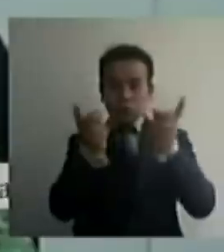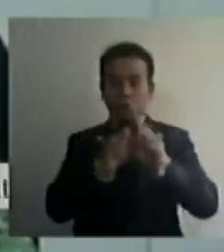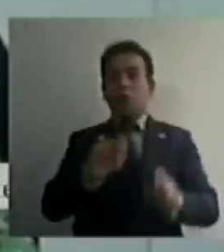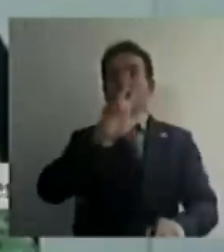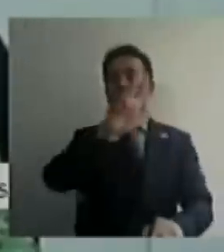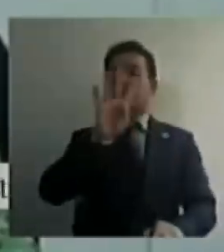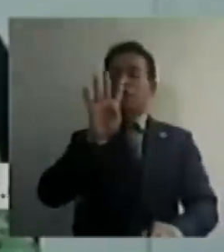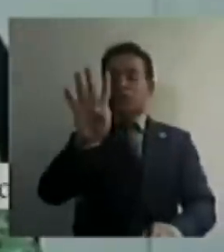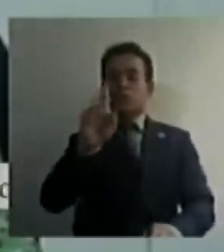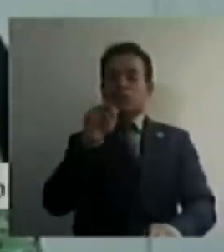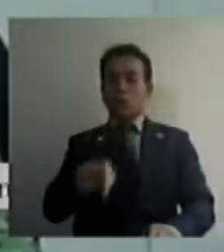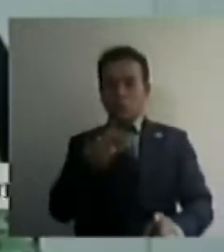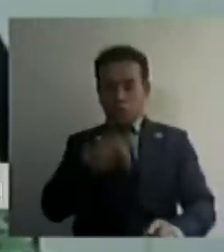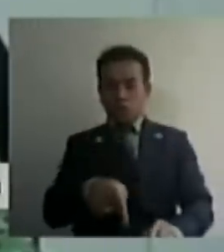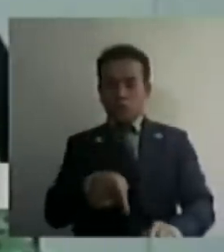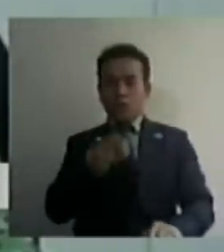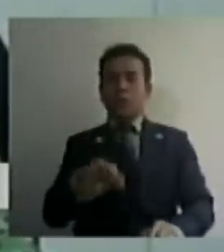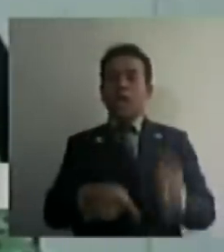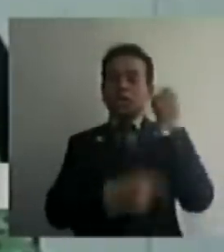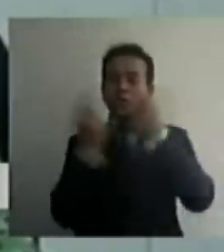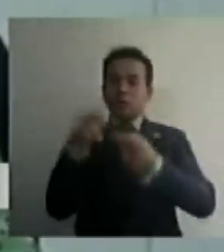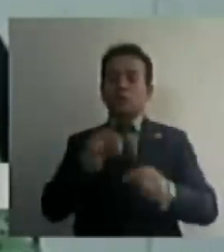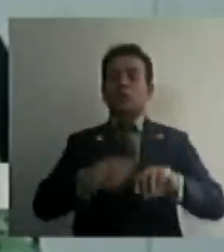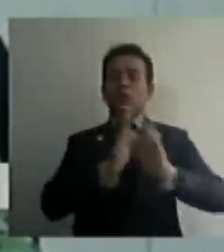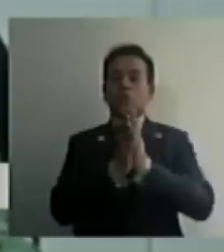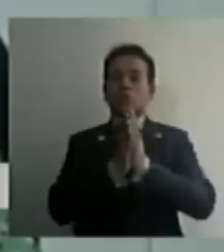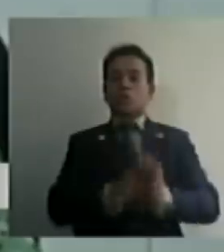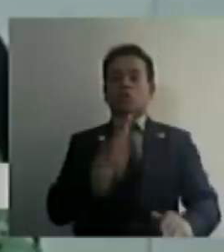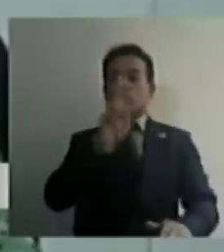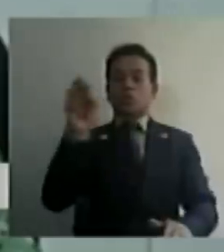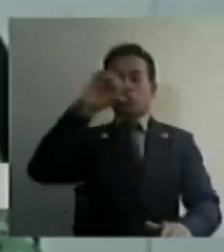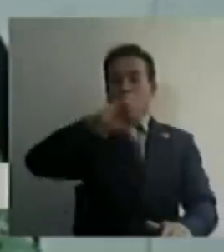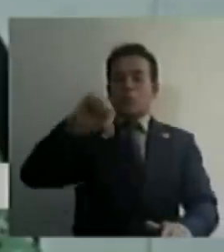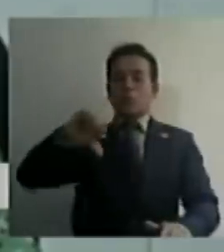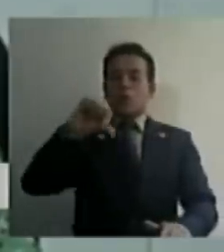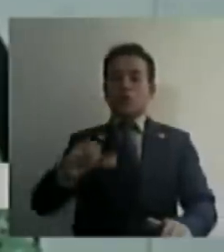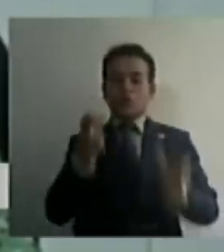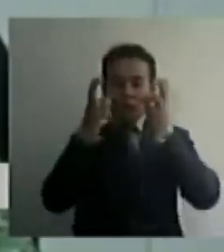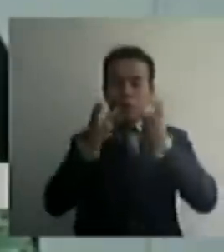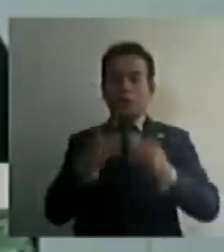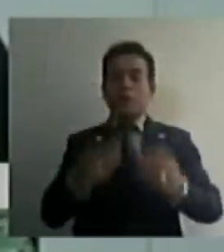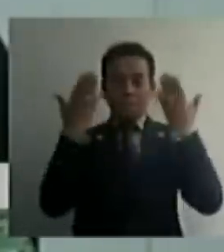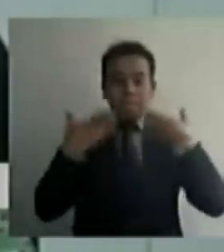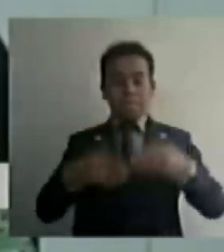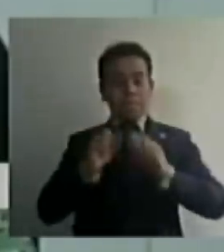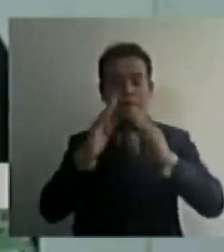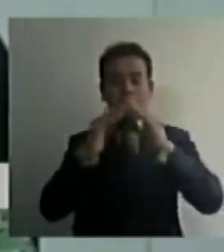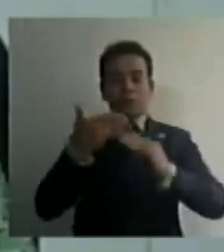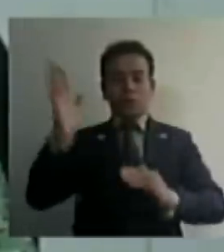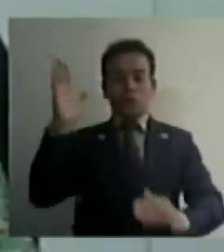জন। আইসোলেশন থেকে মুক্ত হয়েছেন ২৪ ঘন্টায় ১৭ জন এবং অদ্যাবধি আইসোলেশন থেকে মুক্ত